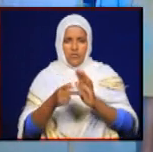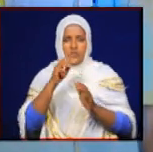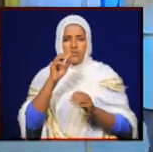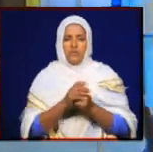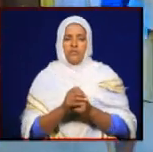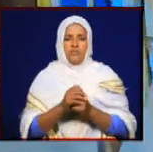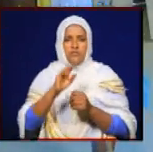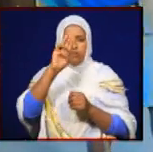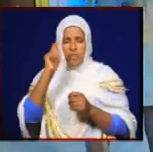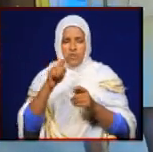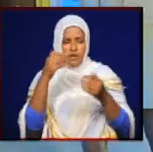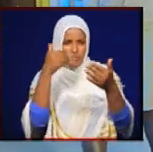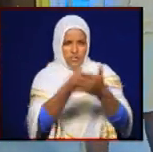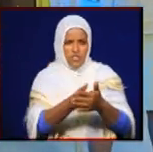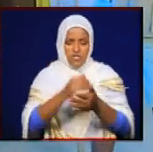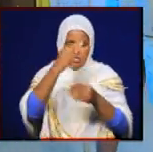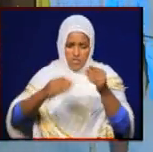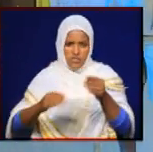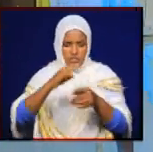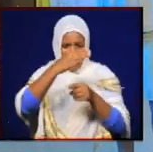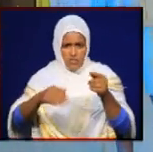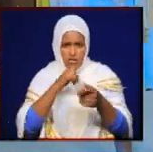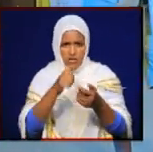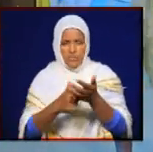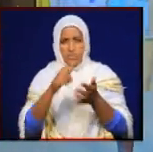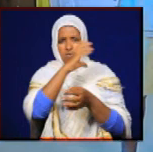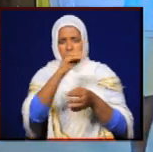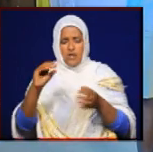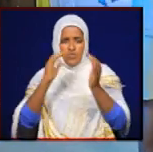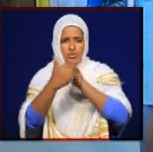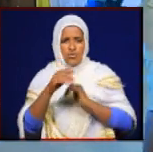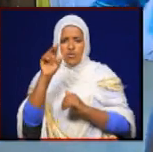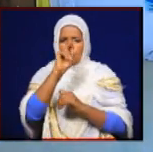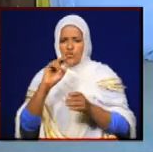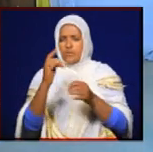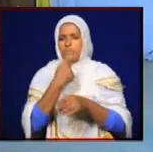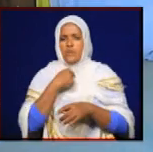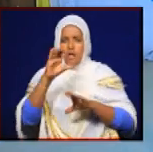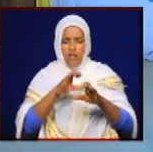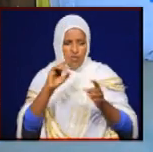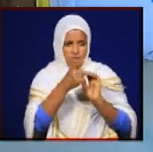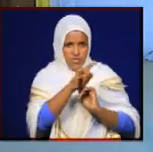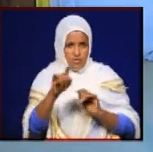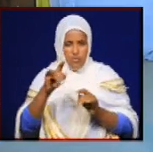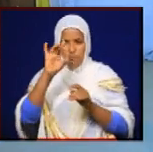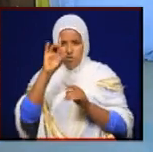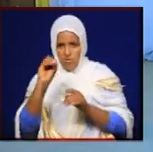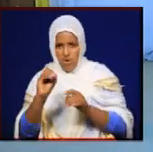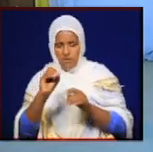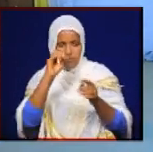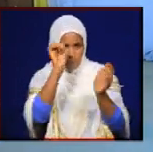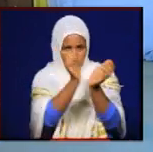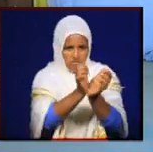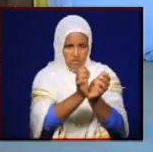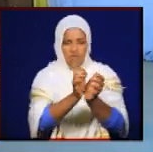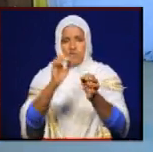ነው። 80 ለማገጃ ስለፍ ለማረጃ ማይደል እና የሆነ እንደውሳ ሆነ ዘንዳማ በ80